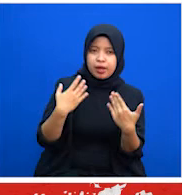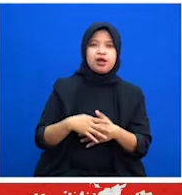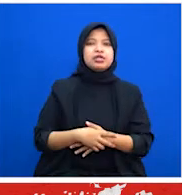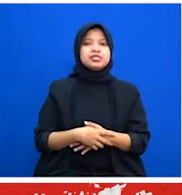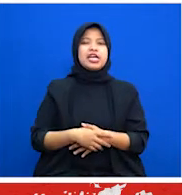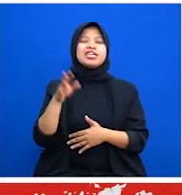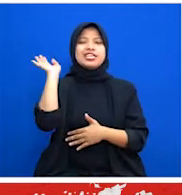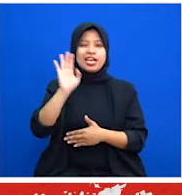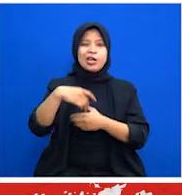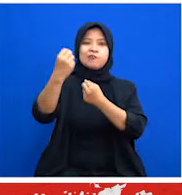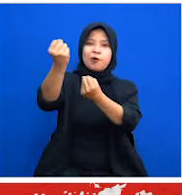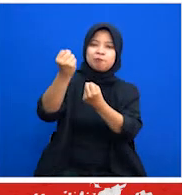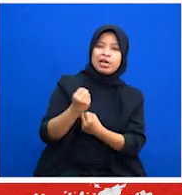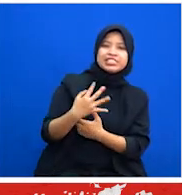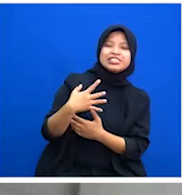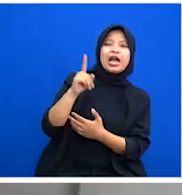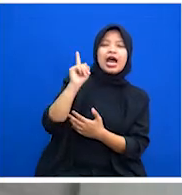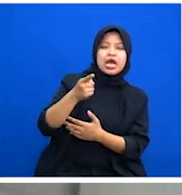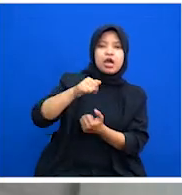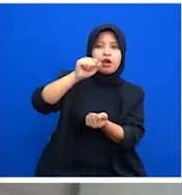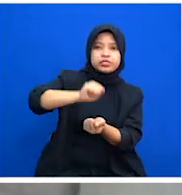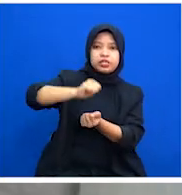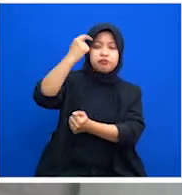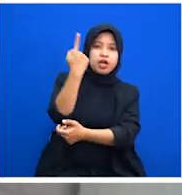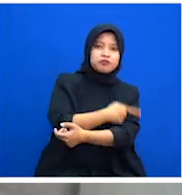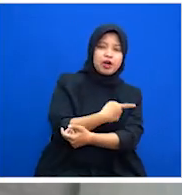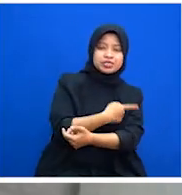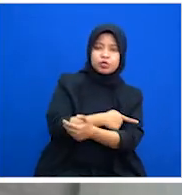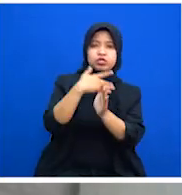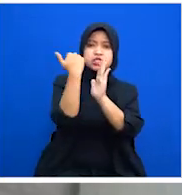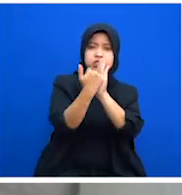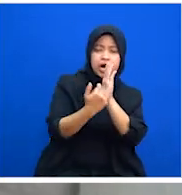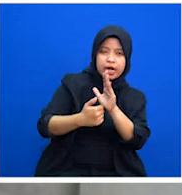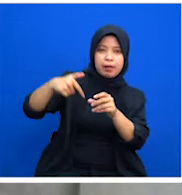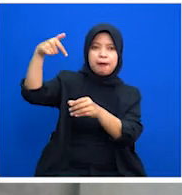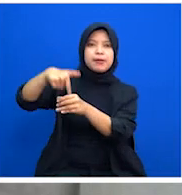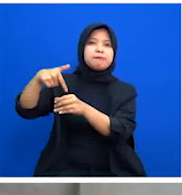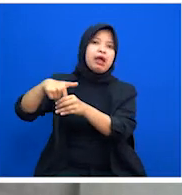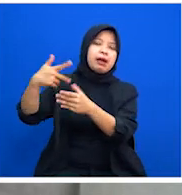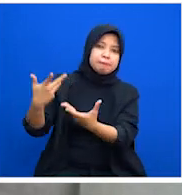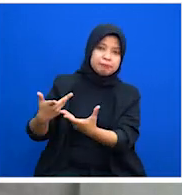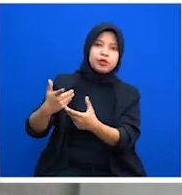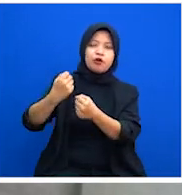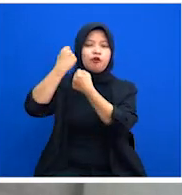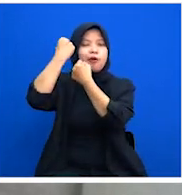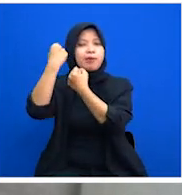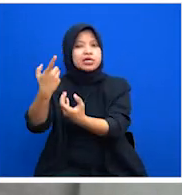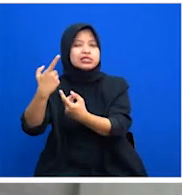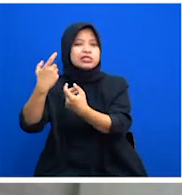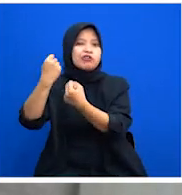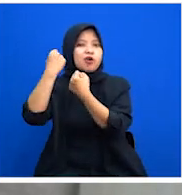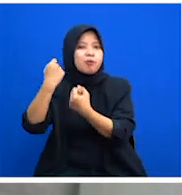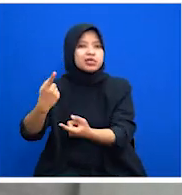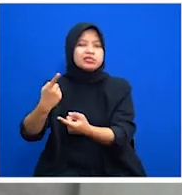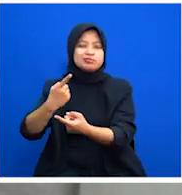informasi yang menyebutkan bahwa sertifikat vaksin itu menjadi syarat pengisian BBM itu adalah informasi